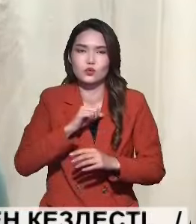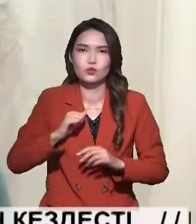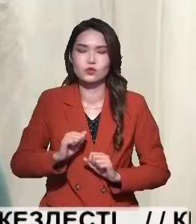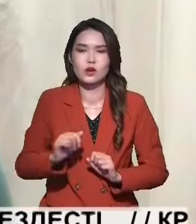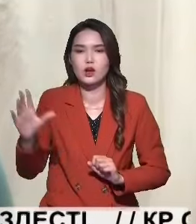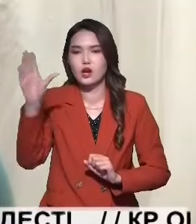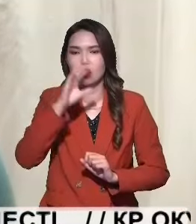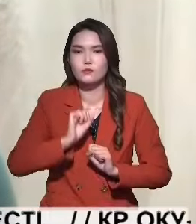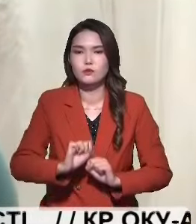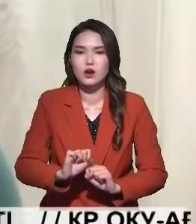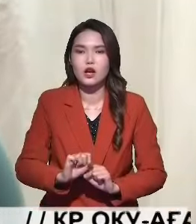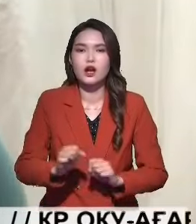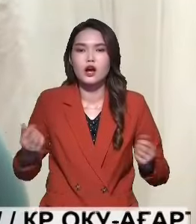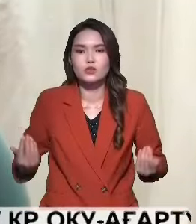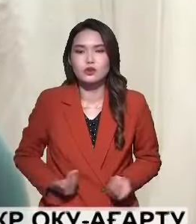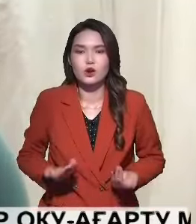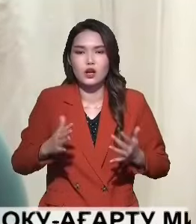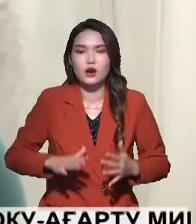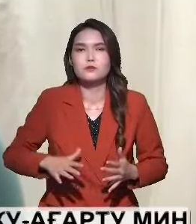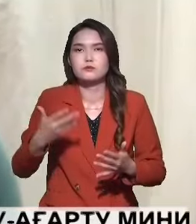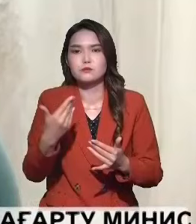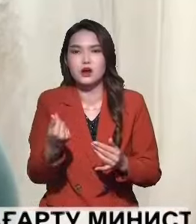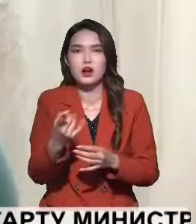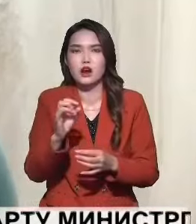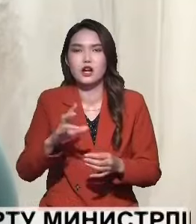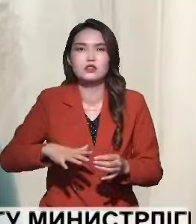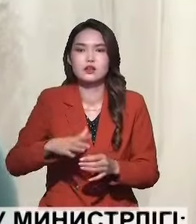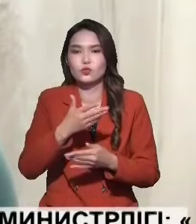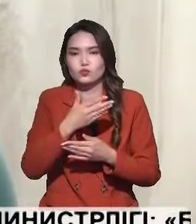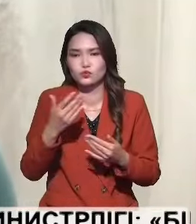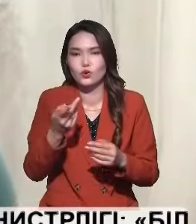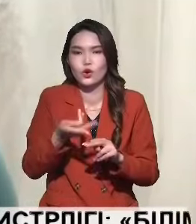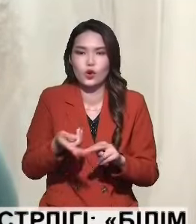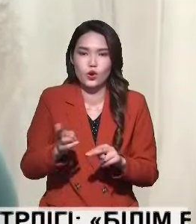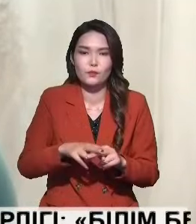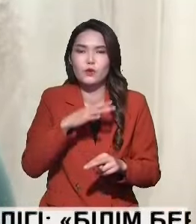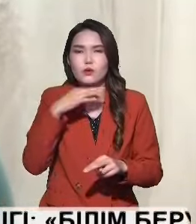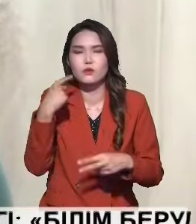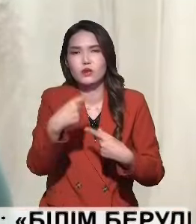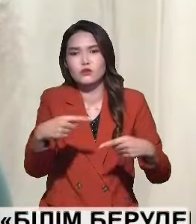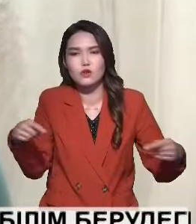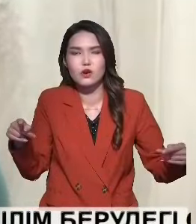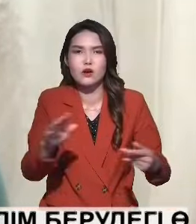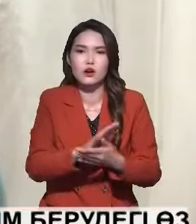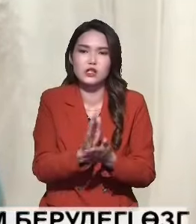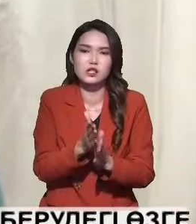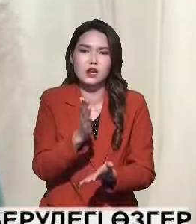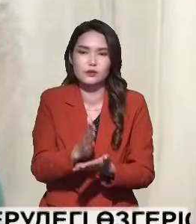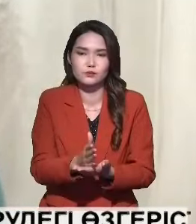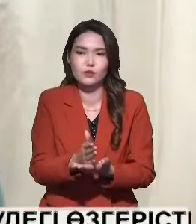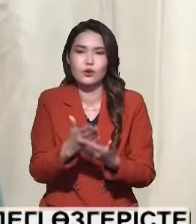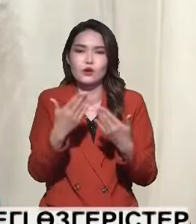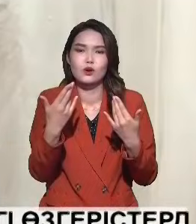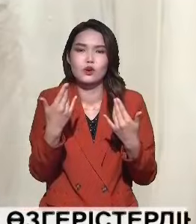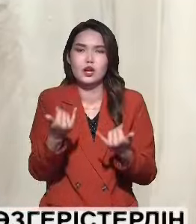өте құнды. Оның теңдесі жоқ. А енді өмір болғаннан кейін неше түрлі жағдайлар болып жатады. Келеңсіз жағдайлар болып